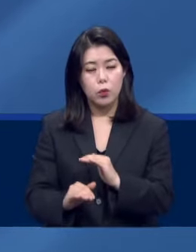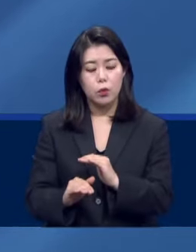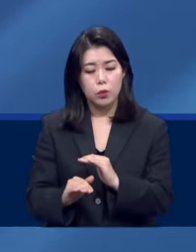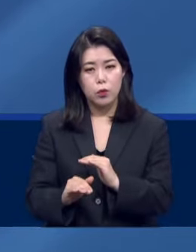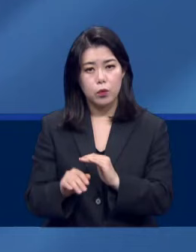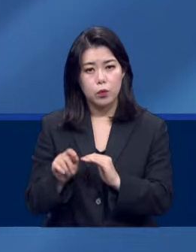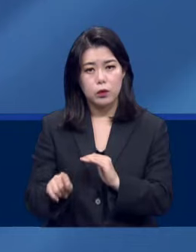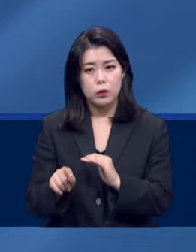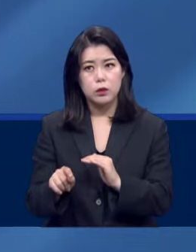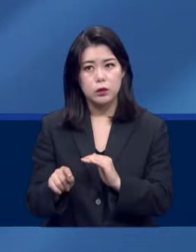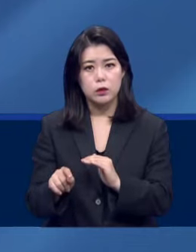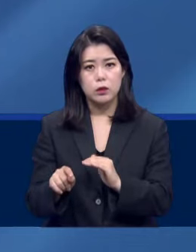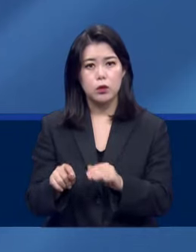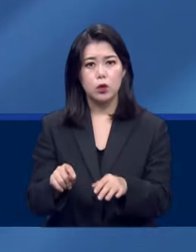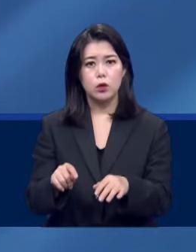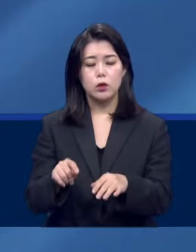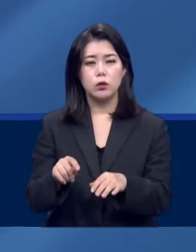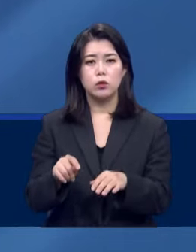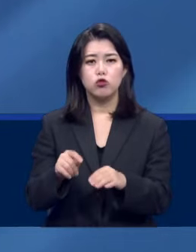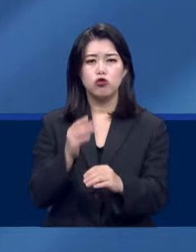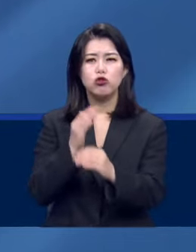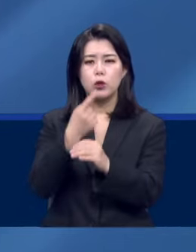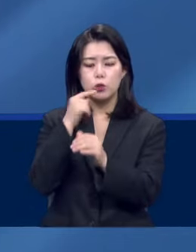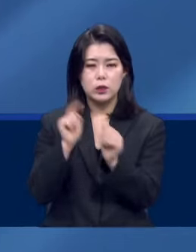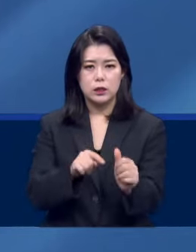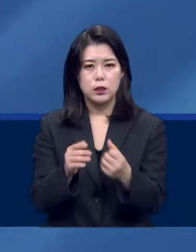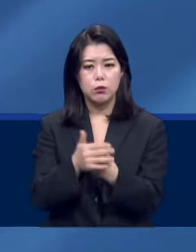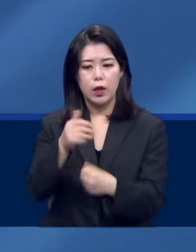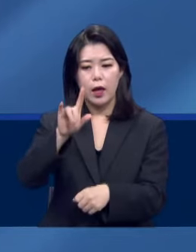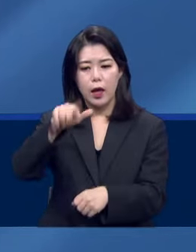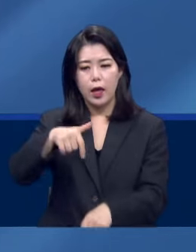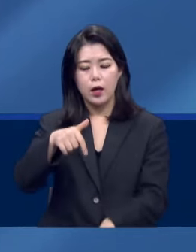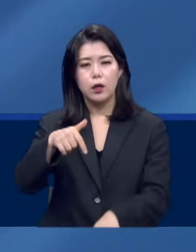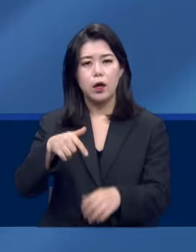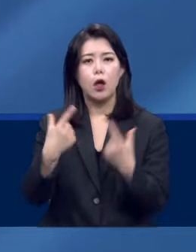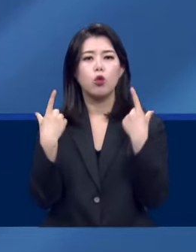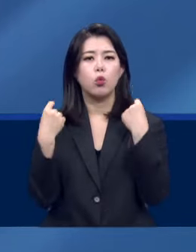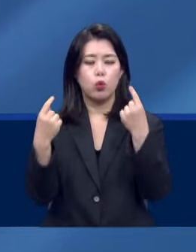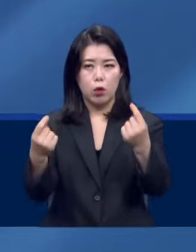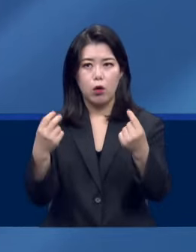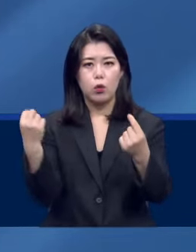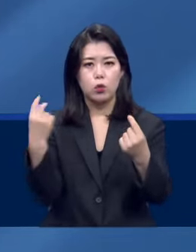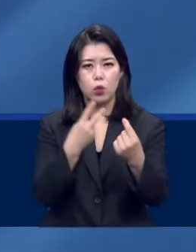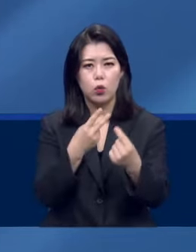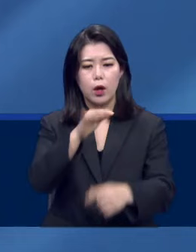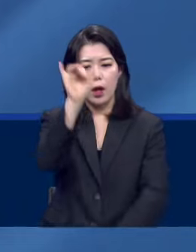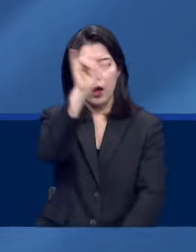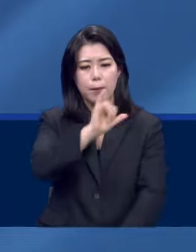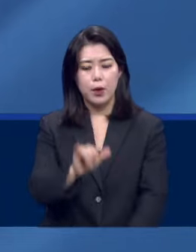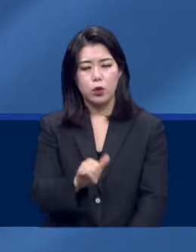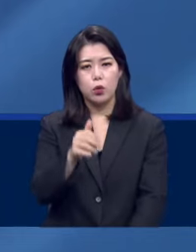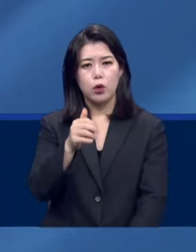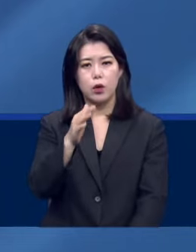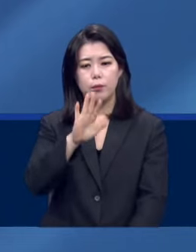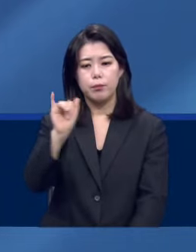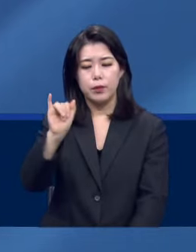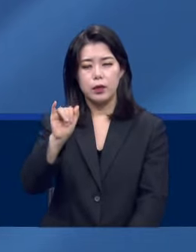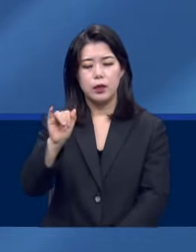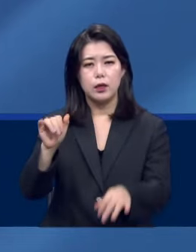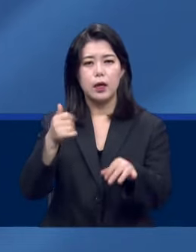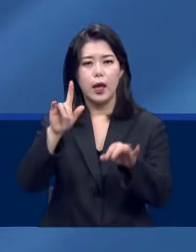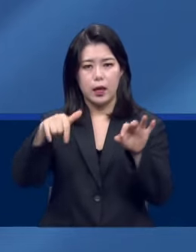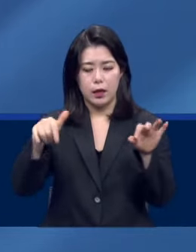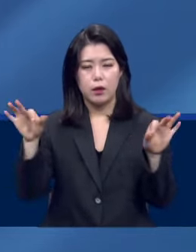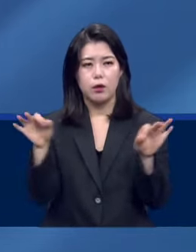내용이 잠정조치 중간 조치로서의 뭐 핵 동결이나 그리고 핵군축 모군 한반도 비핵화라고 하는 용어로 북한을